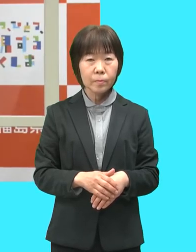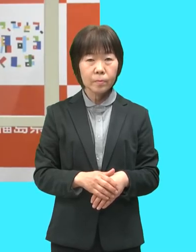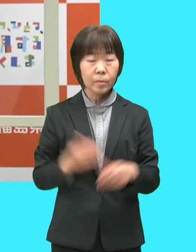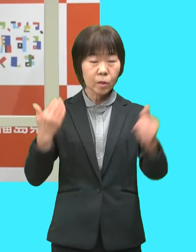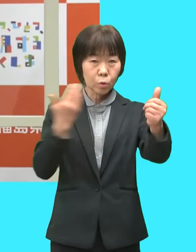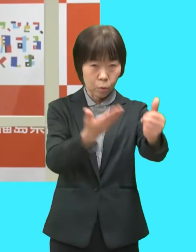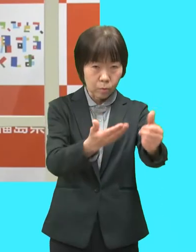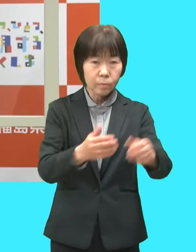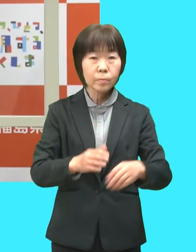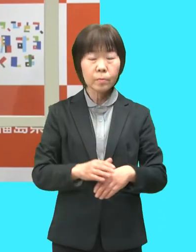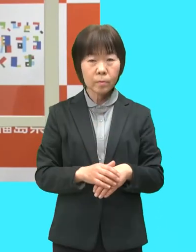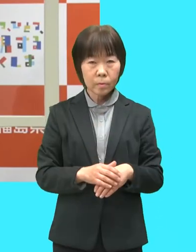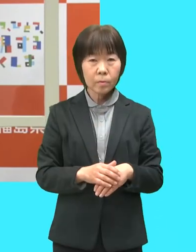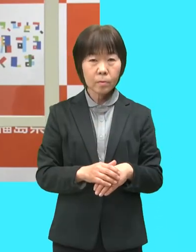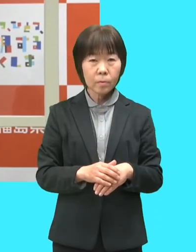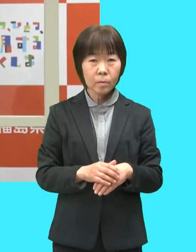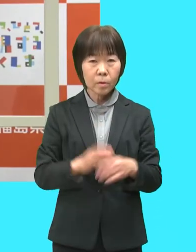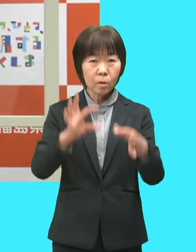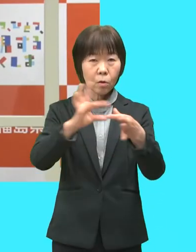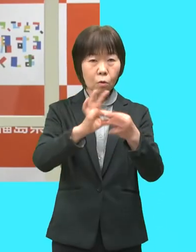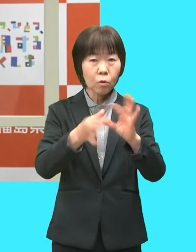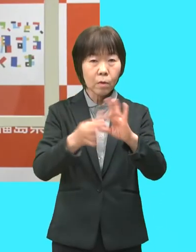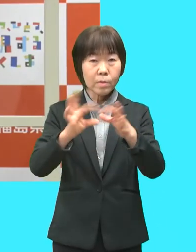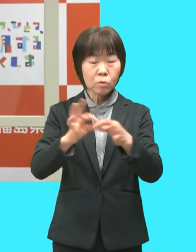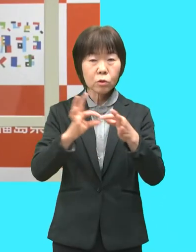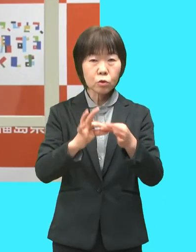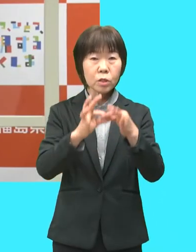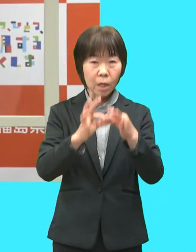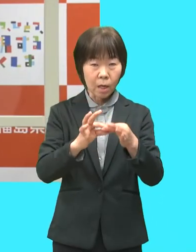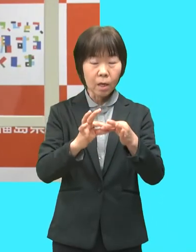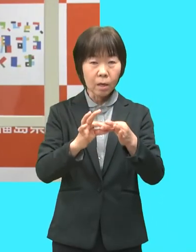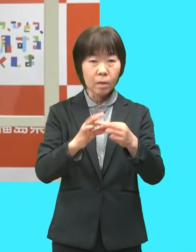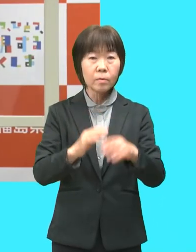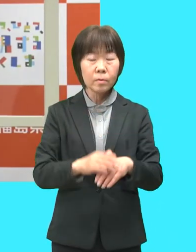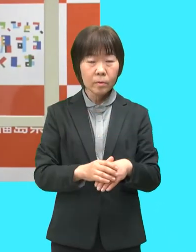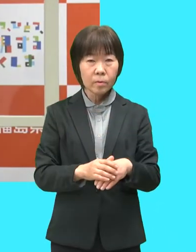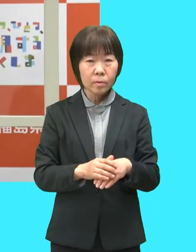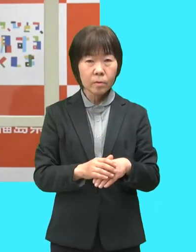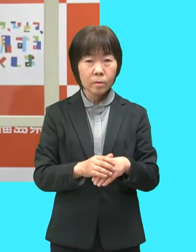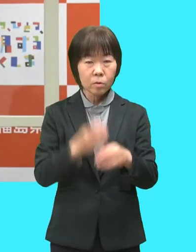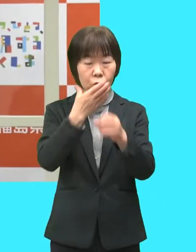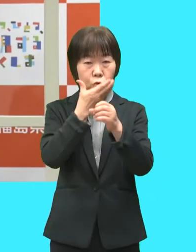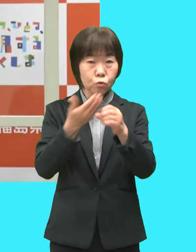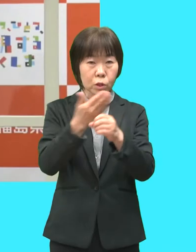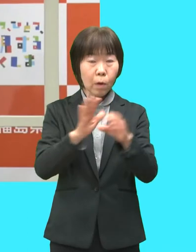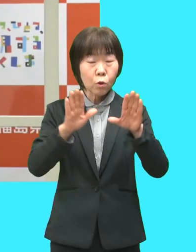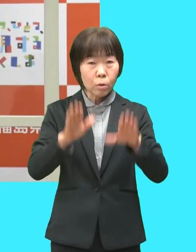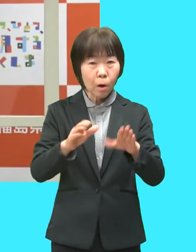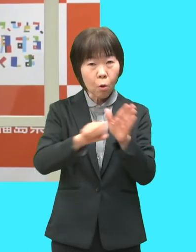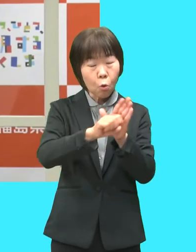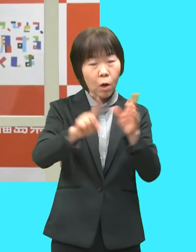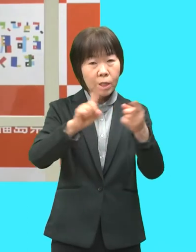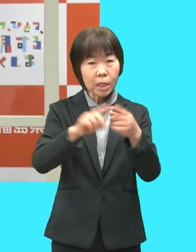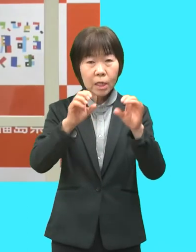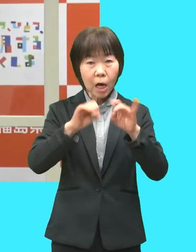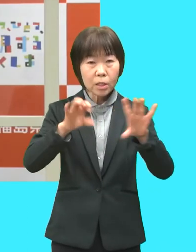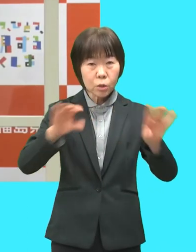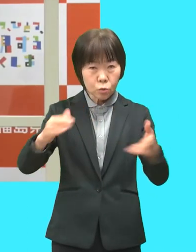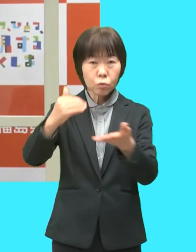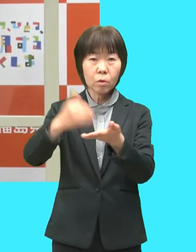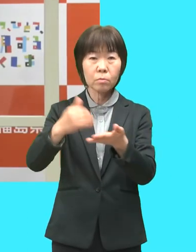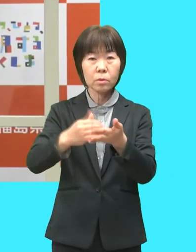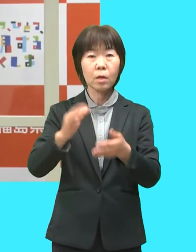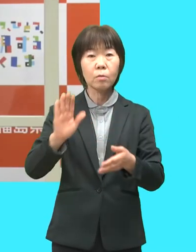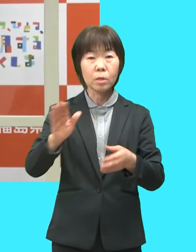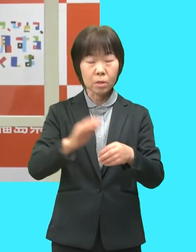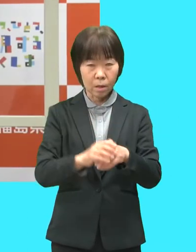福島関側です、 はい、 まずオリンピックについて伺いますけれども、はい、福島の今を効果的に発信していくというふうにおっしゃいましたけれ